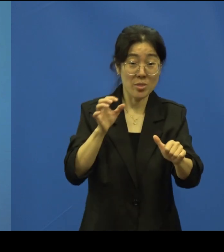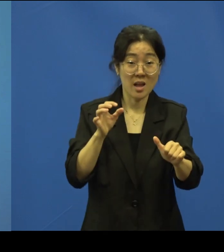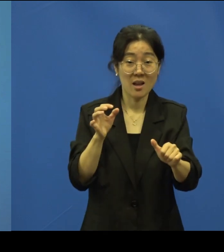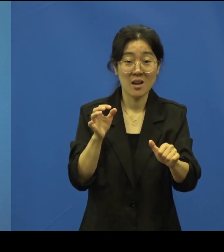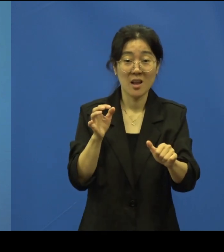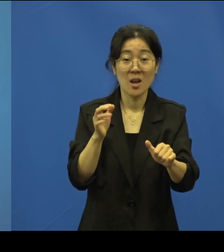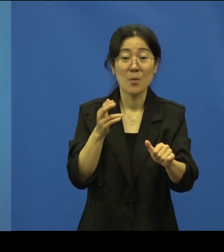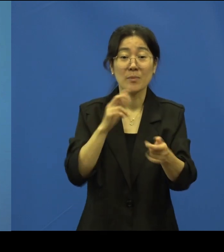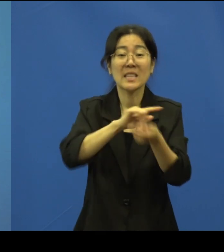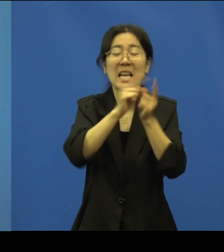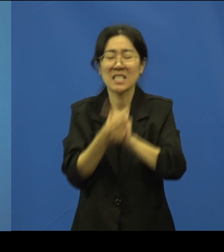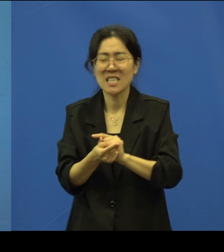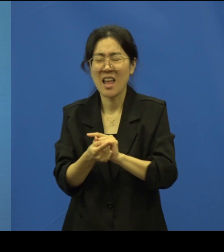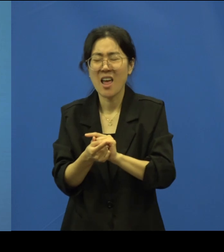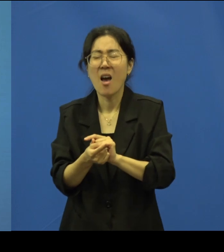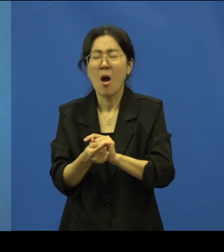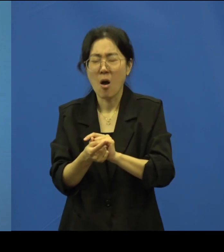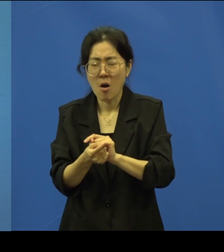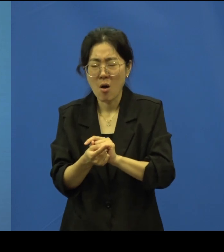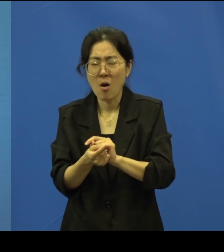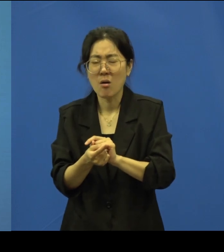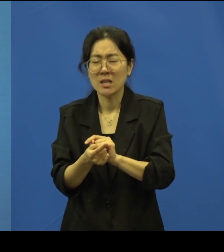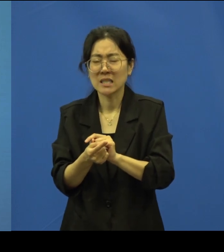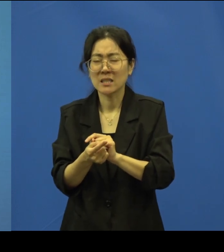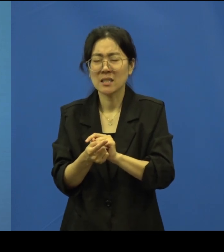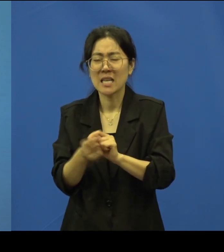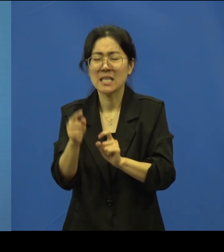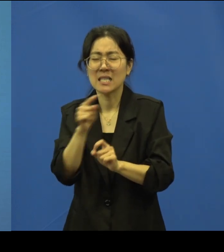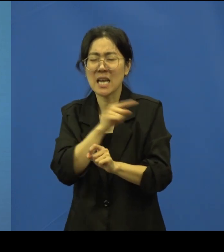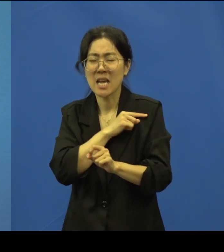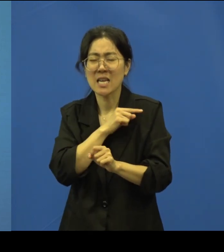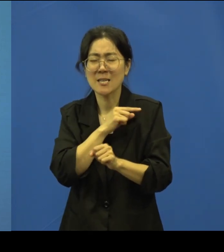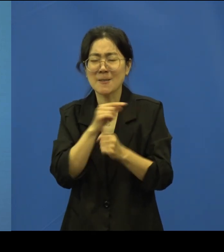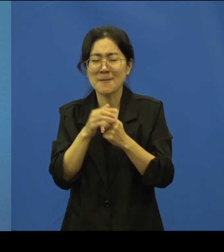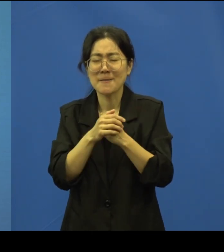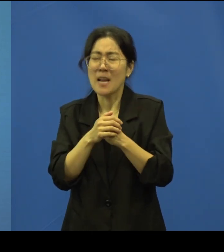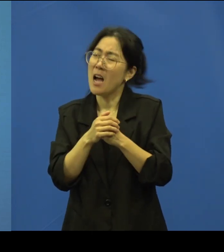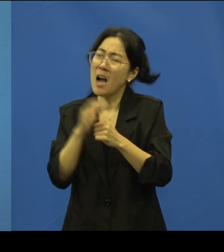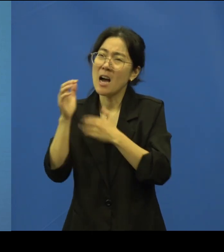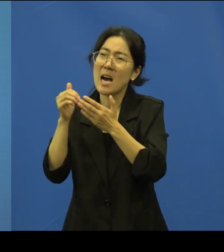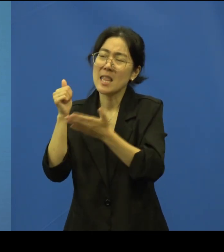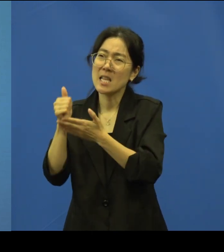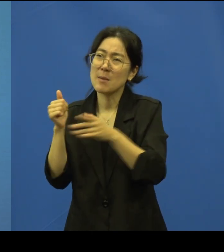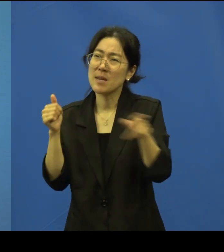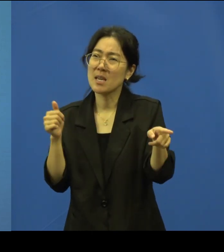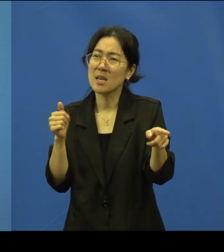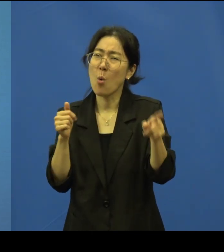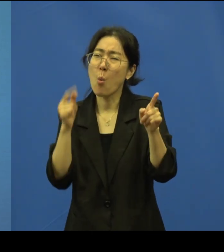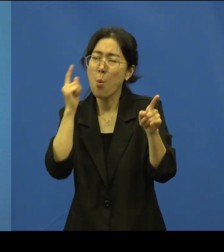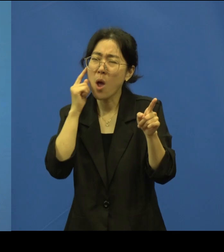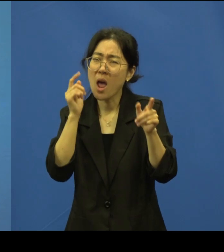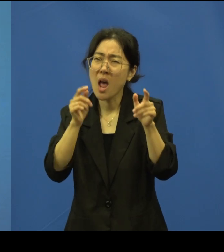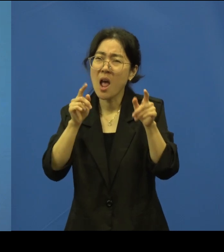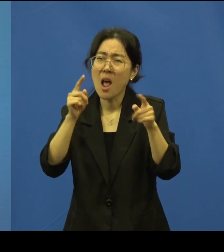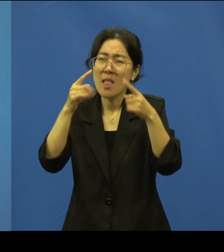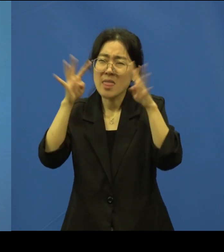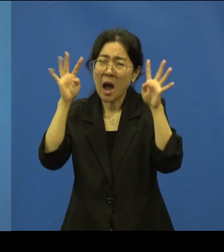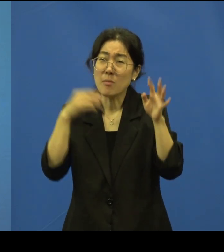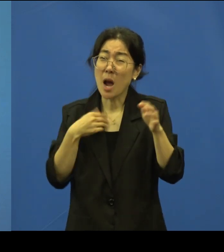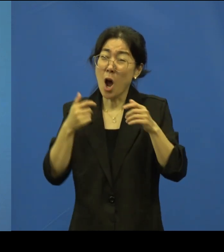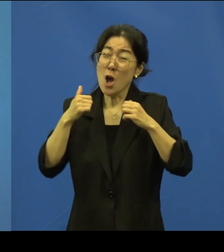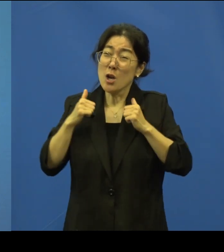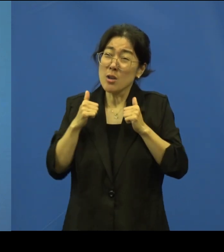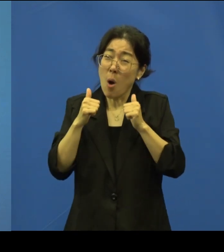때문에. 하나님이 가장 좋은 것을 주시는 분임을 믿기 때문에 지금